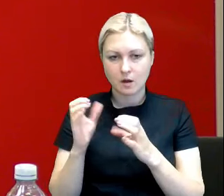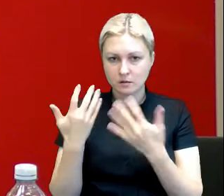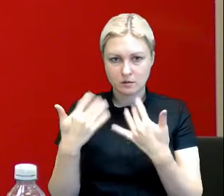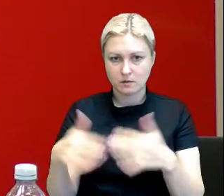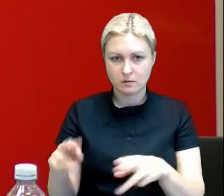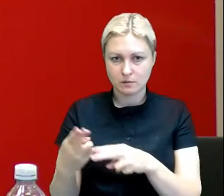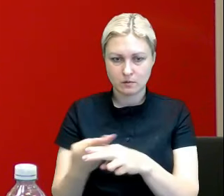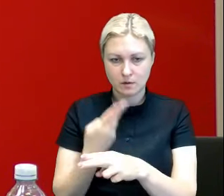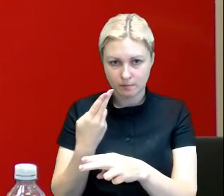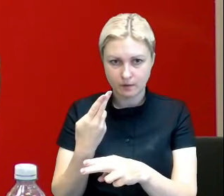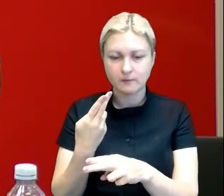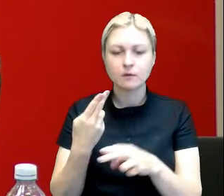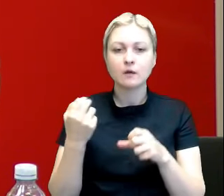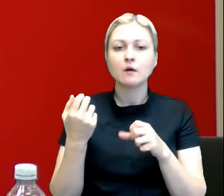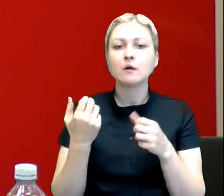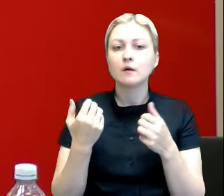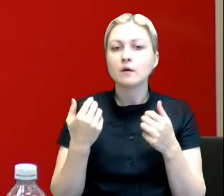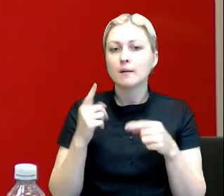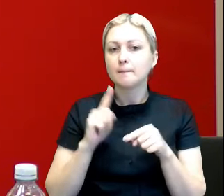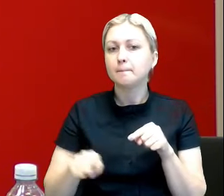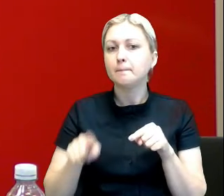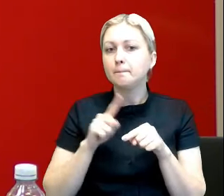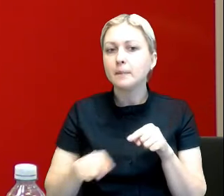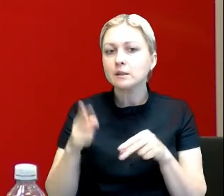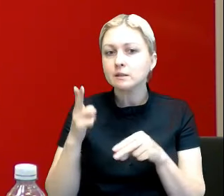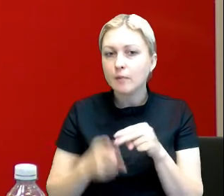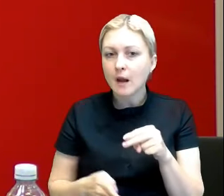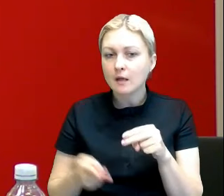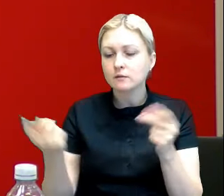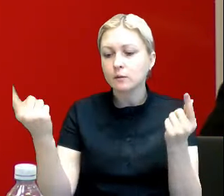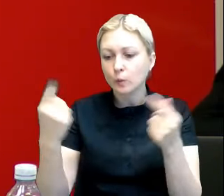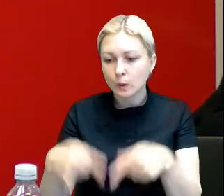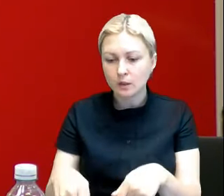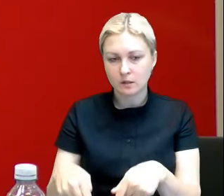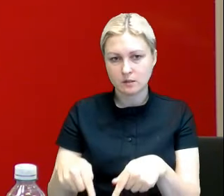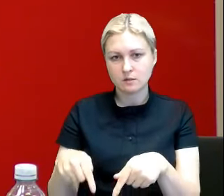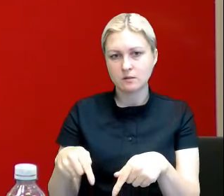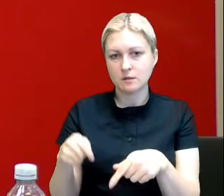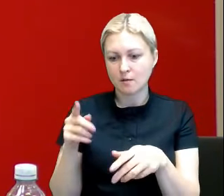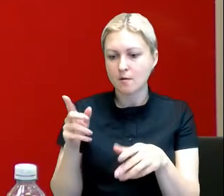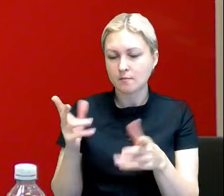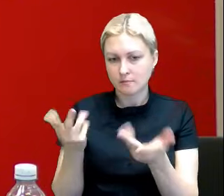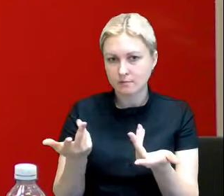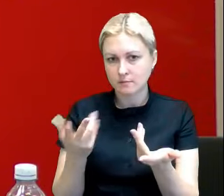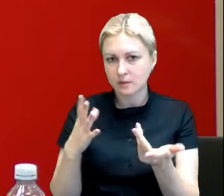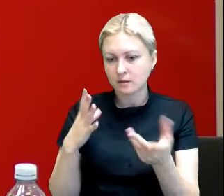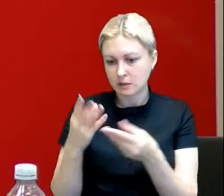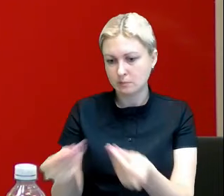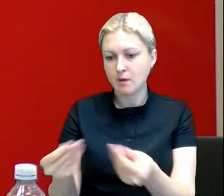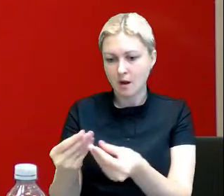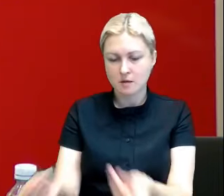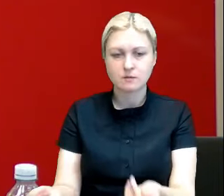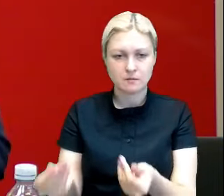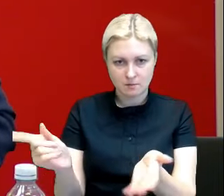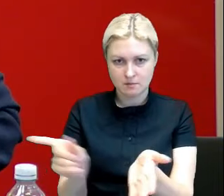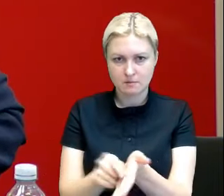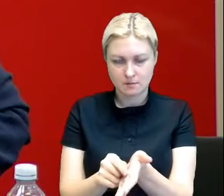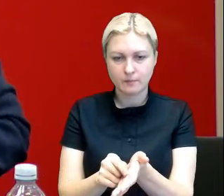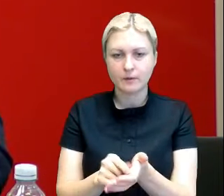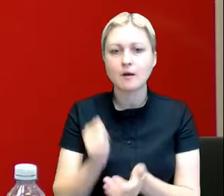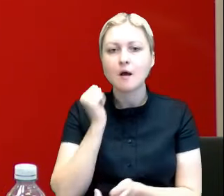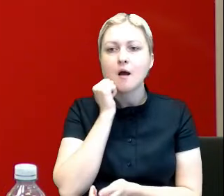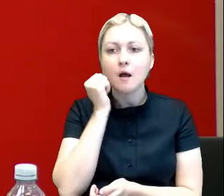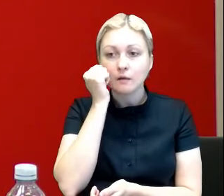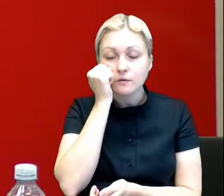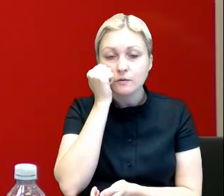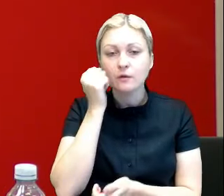spręsti tą krizės dirbtinai sukeltos krizės pasekmes tai ačiū labai kviečiu